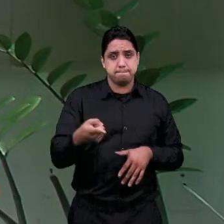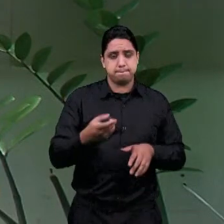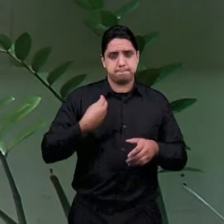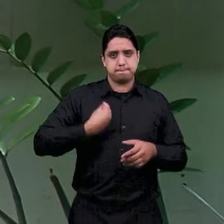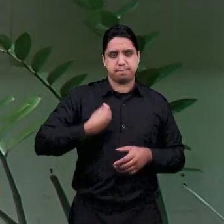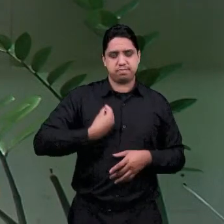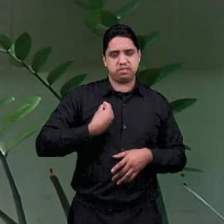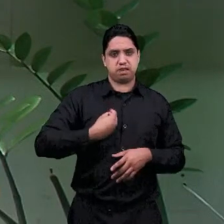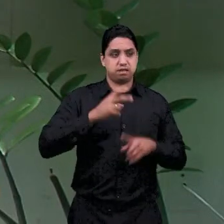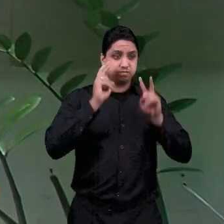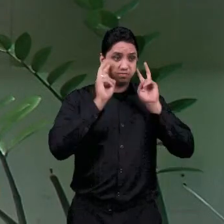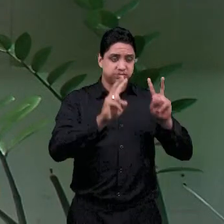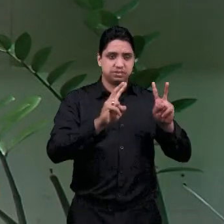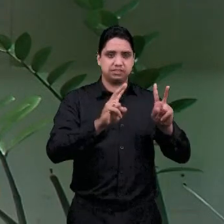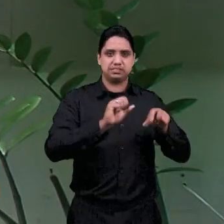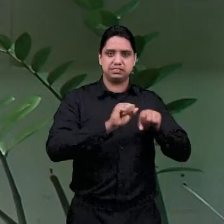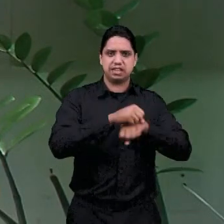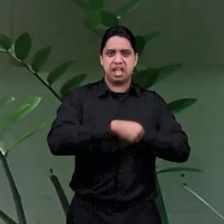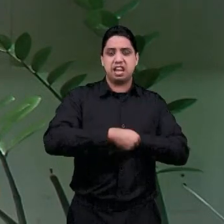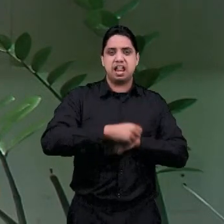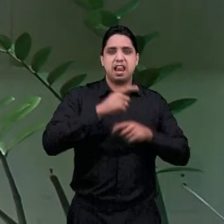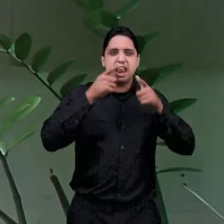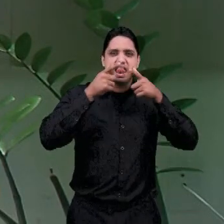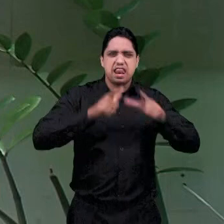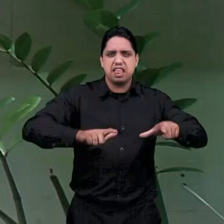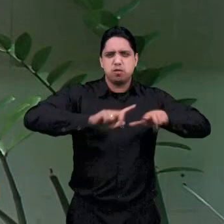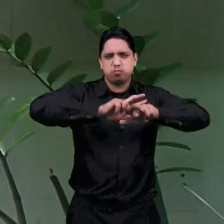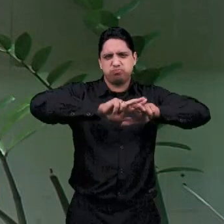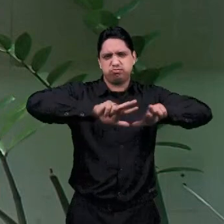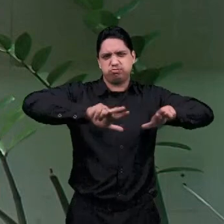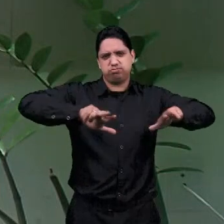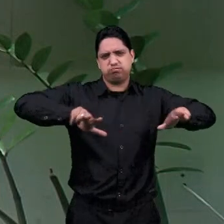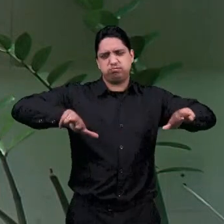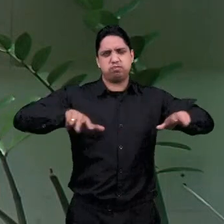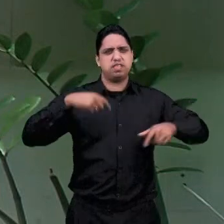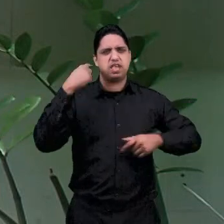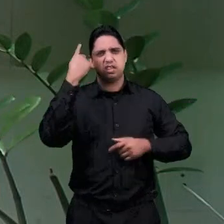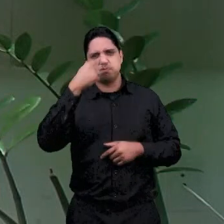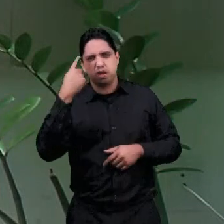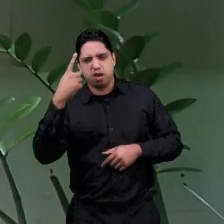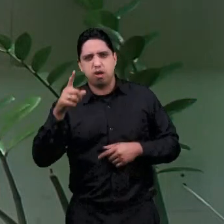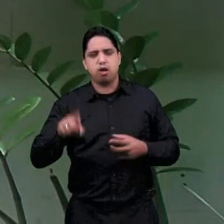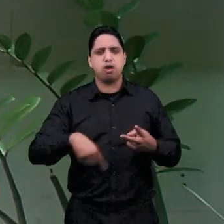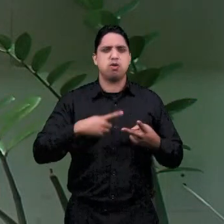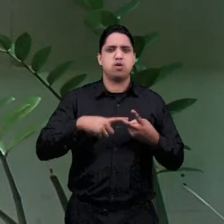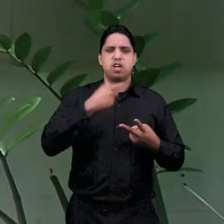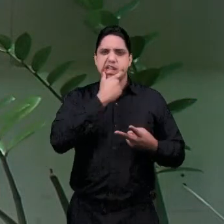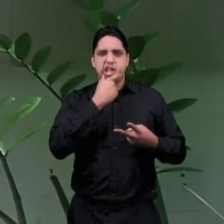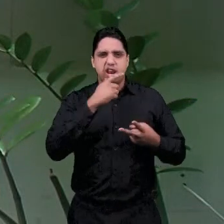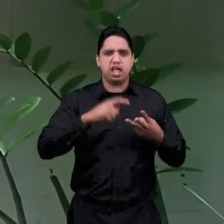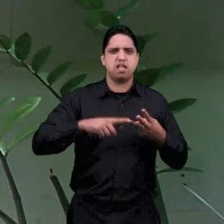de ce séminaire avec de divers idiomes, espagnol, anglais, français,